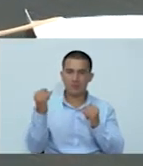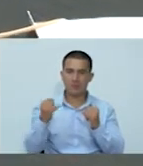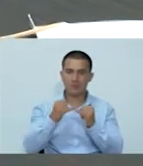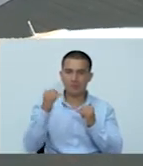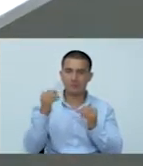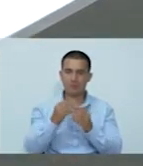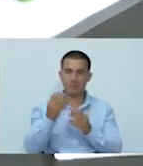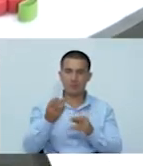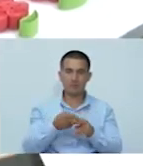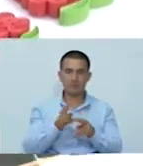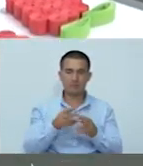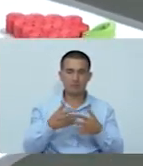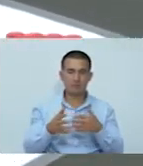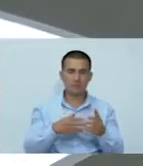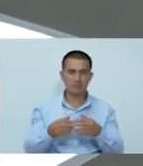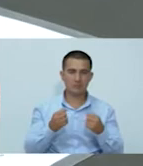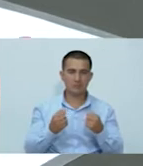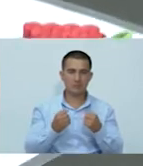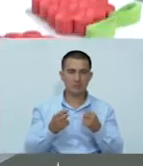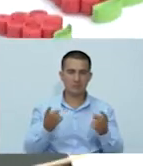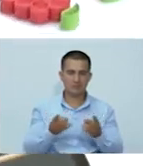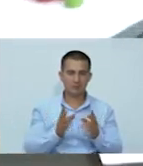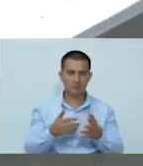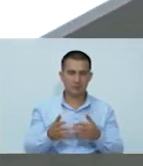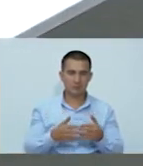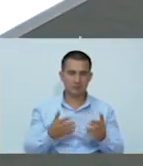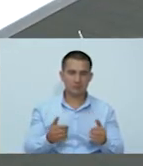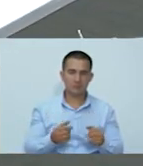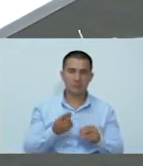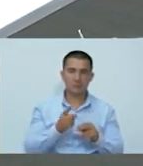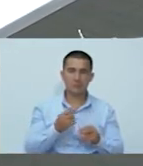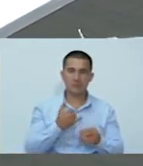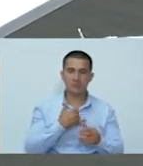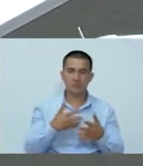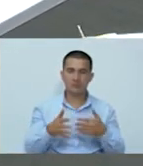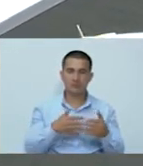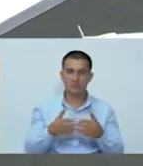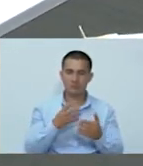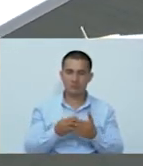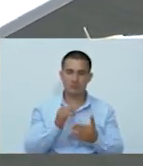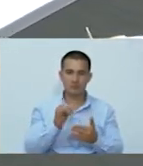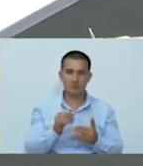Novdalariga kartondan foydalanamiz, chunki qog'ozimizni